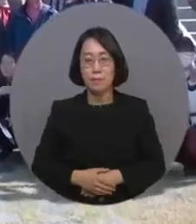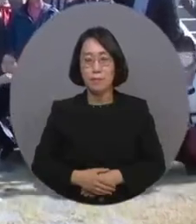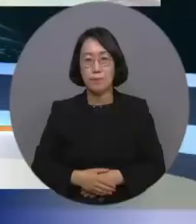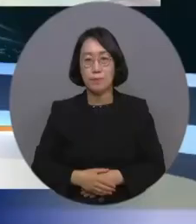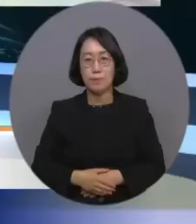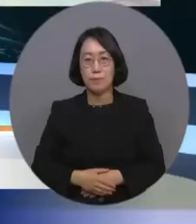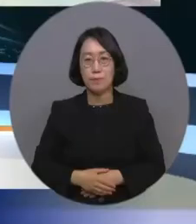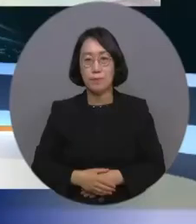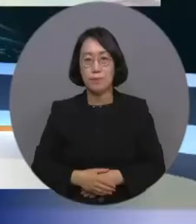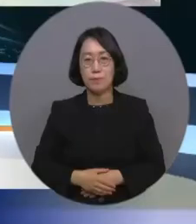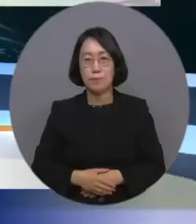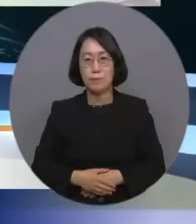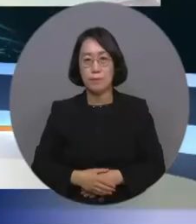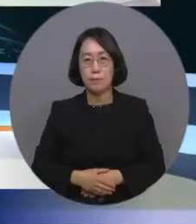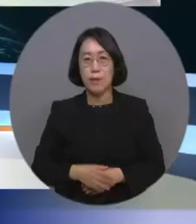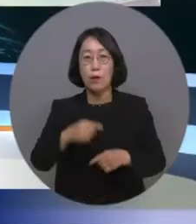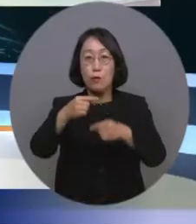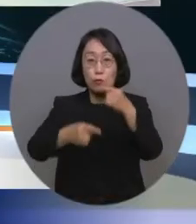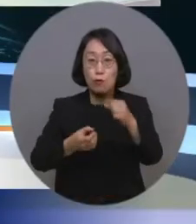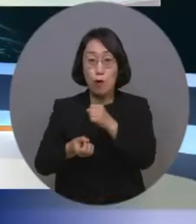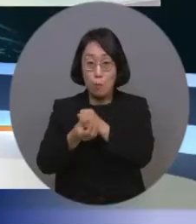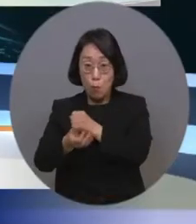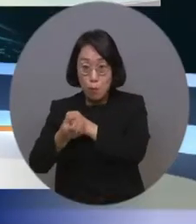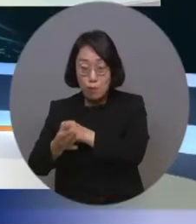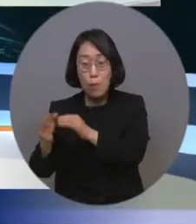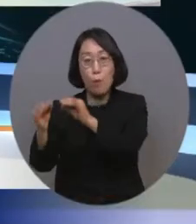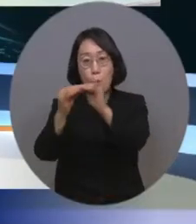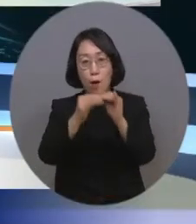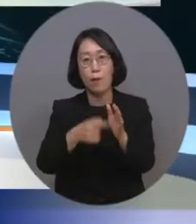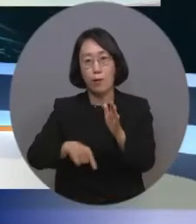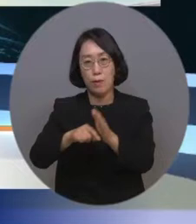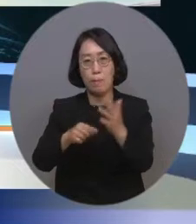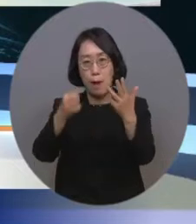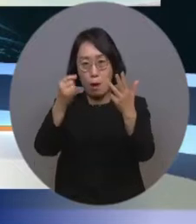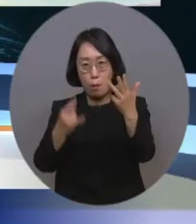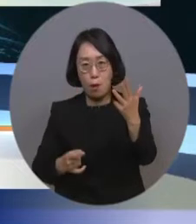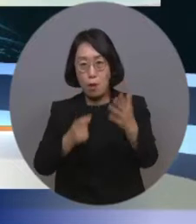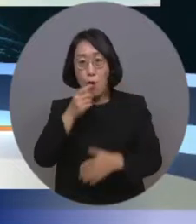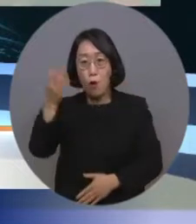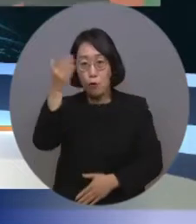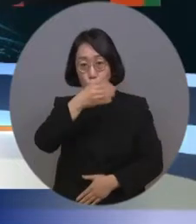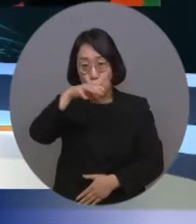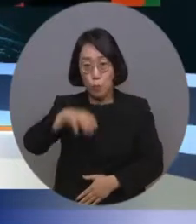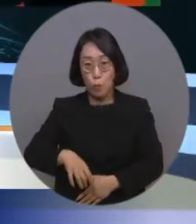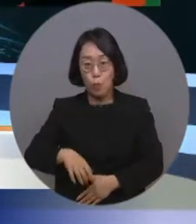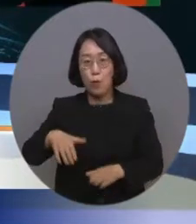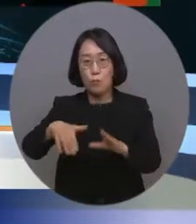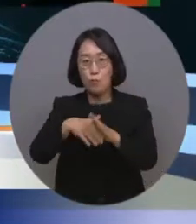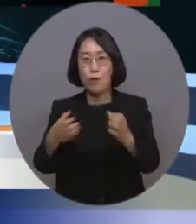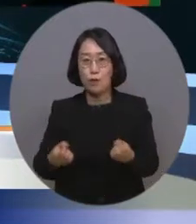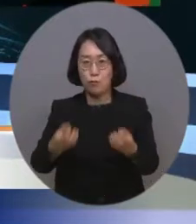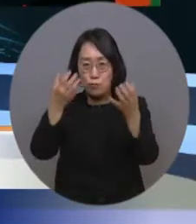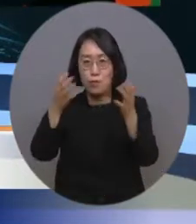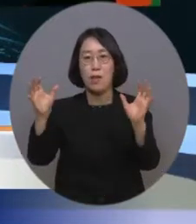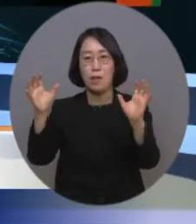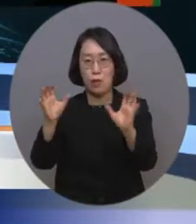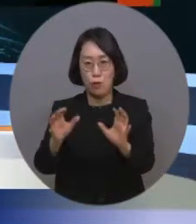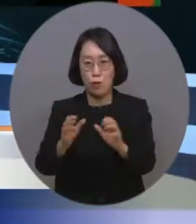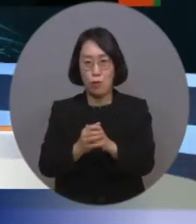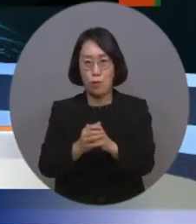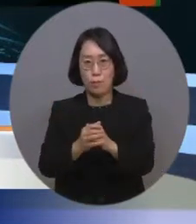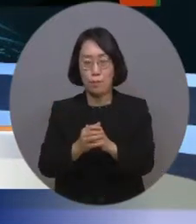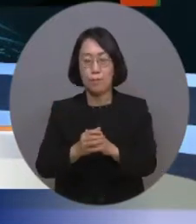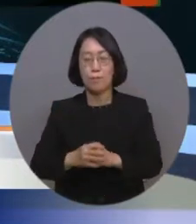정은선입니다. 수호의 보급과 공감을 위한 제8회 여수시 사랑의 수호 문화제가 개최됐습니다.